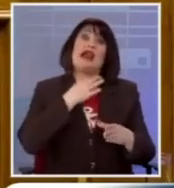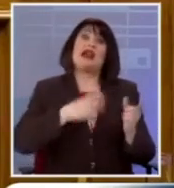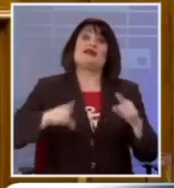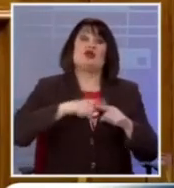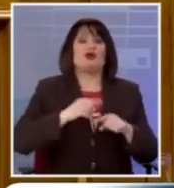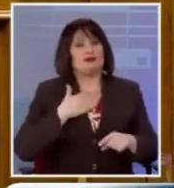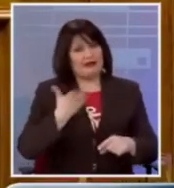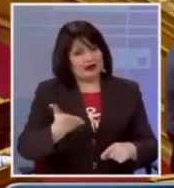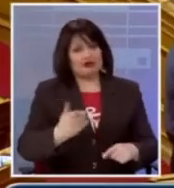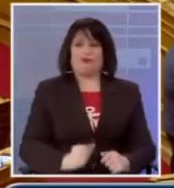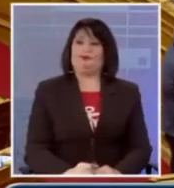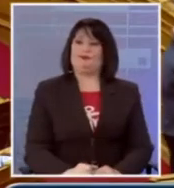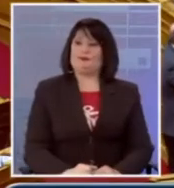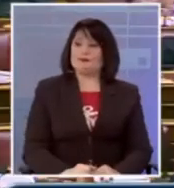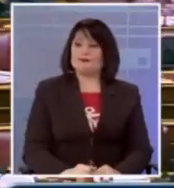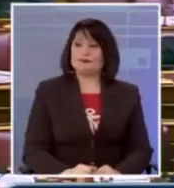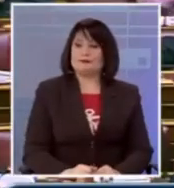λαός. Ευχαριστώ.